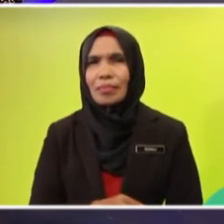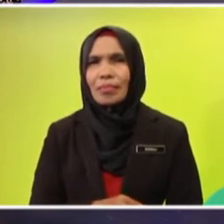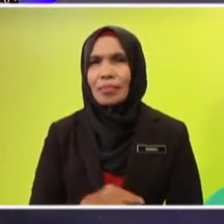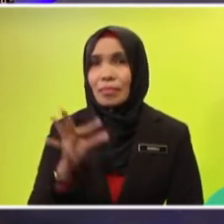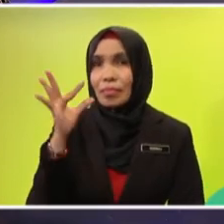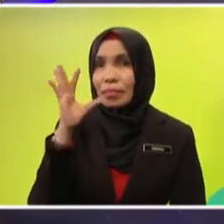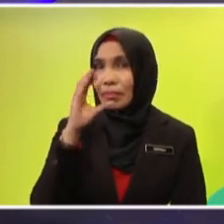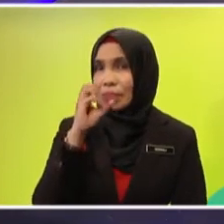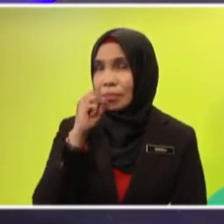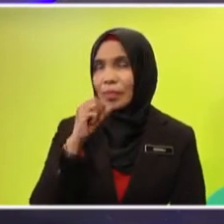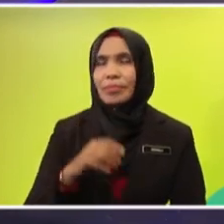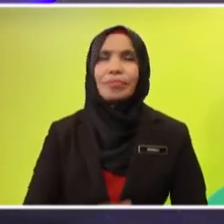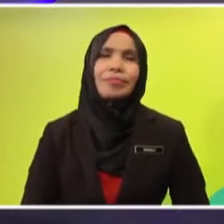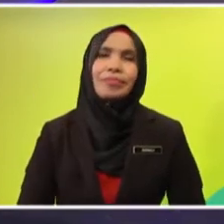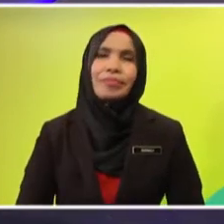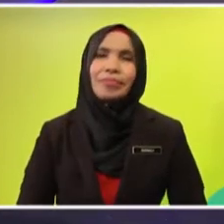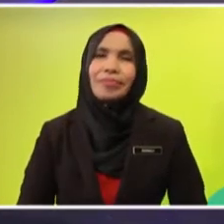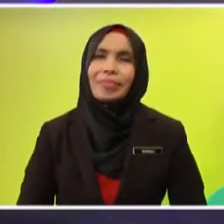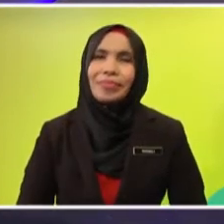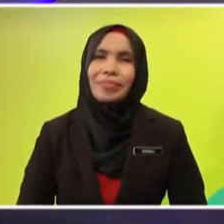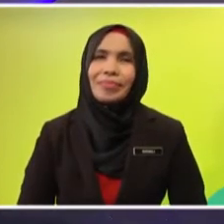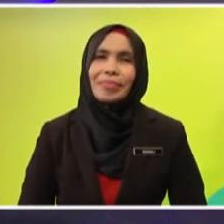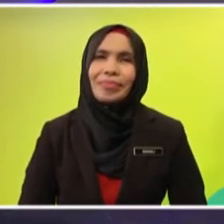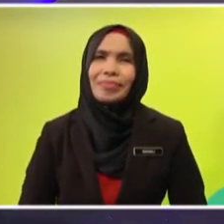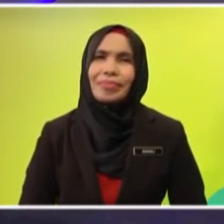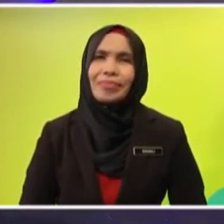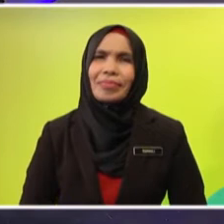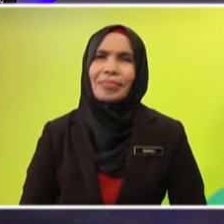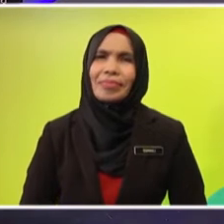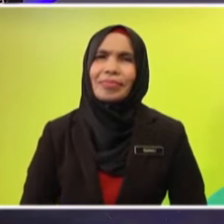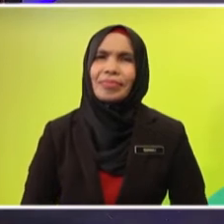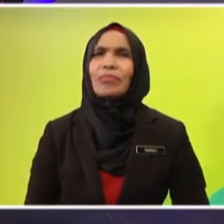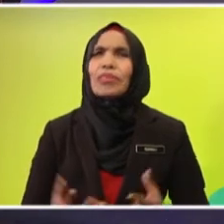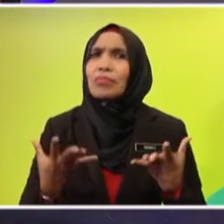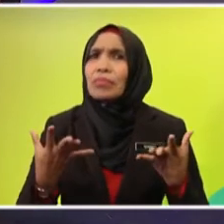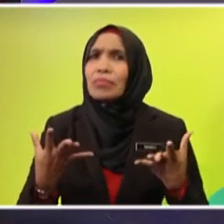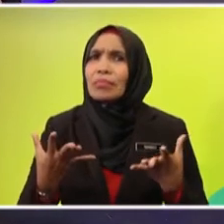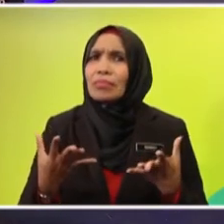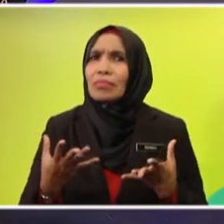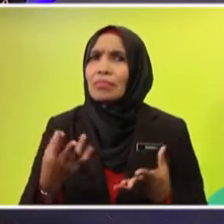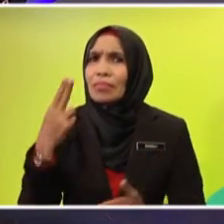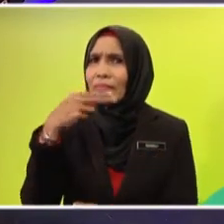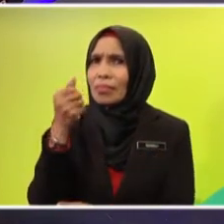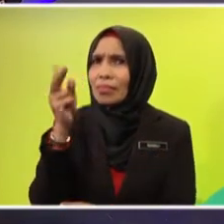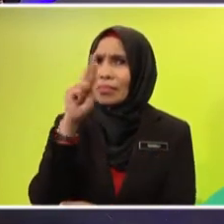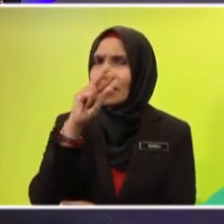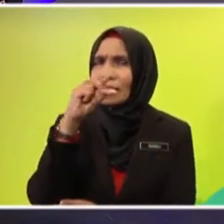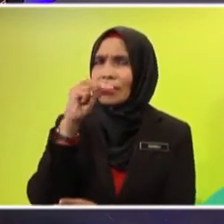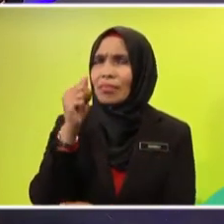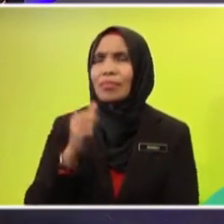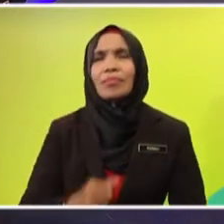z5c bye Oke Berapa harganya hahaha ah berapa harganya siluridae